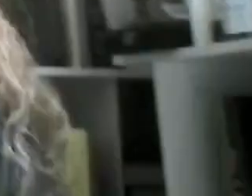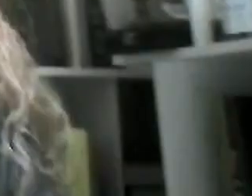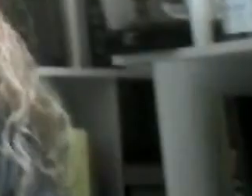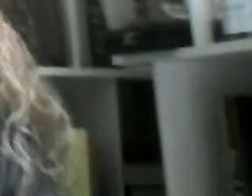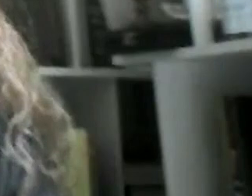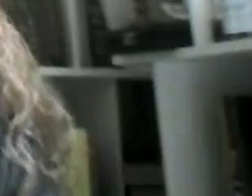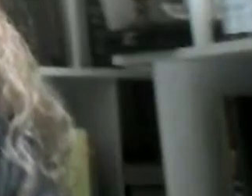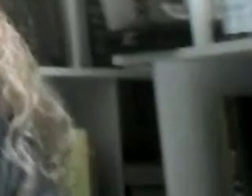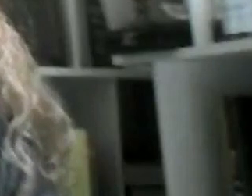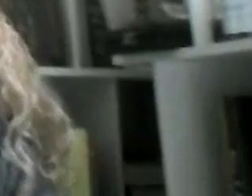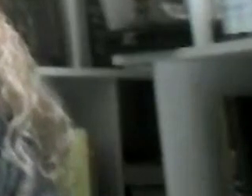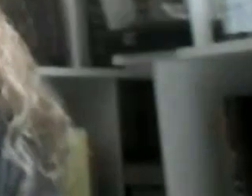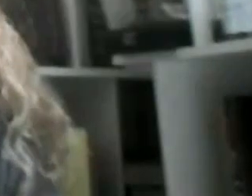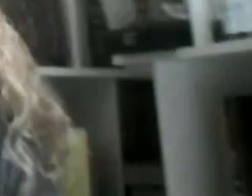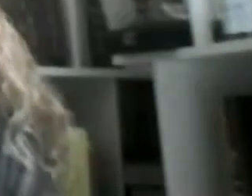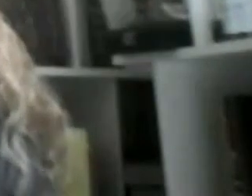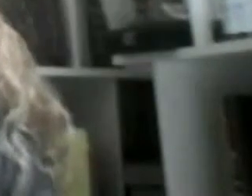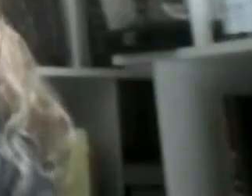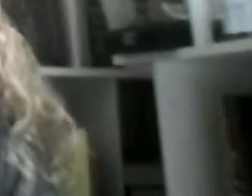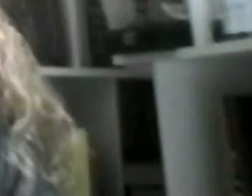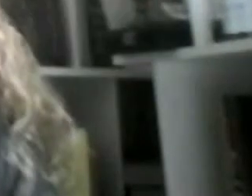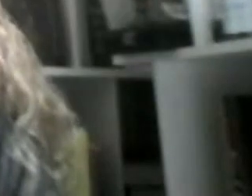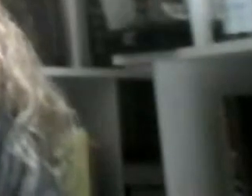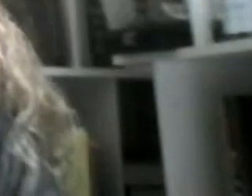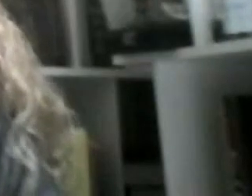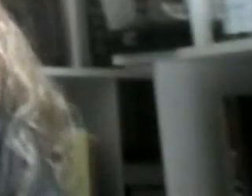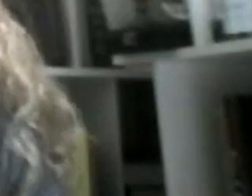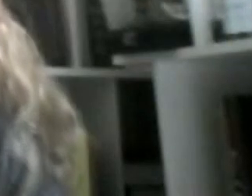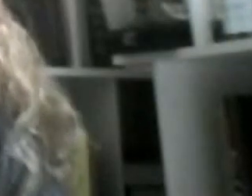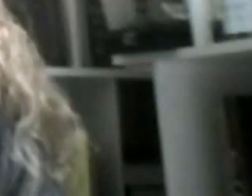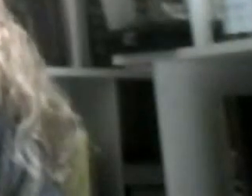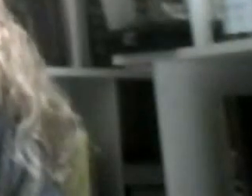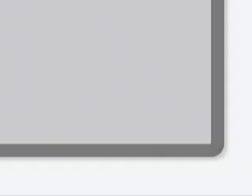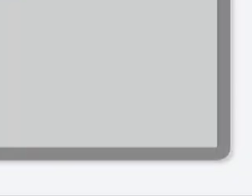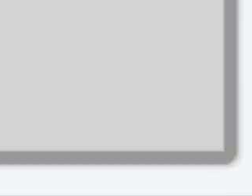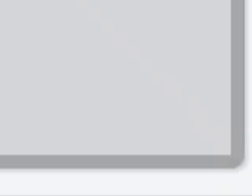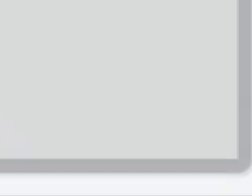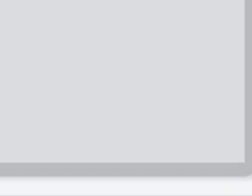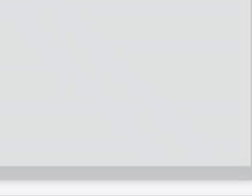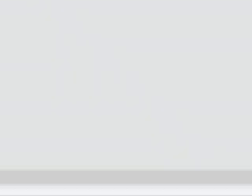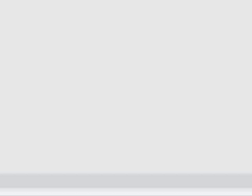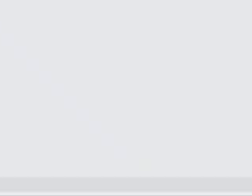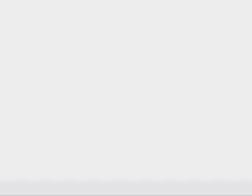E per la prima volta ho l'impressione di non essere a Roma. Potrei essere dunque.